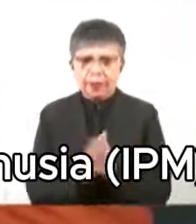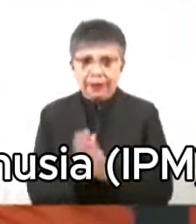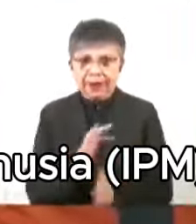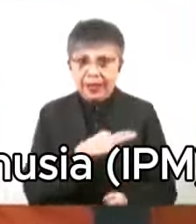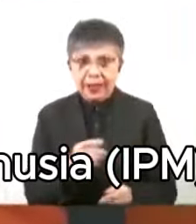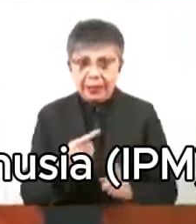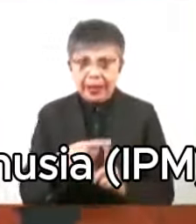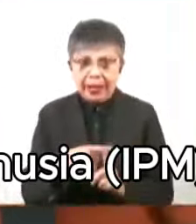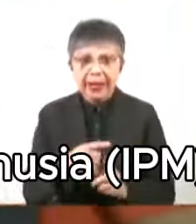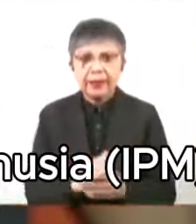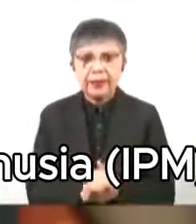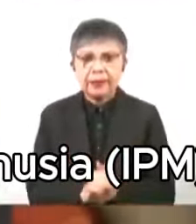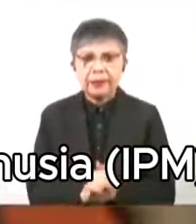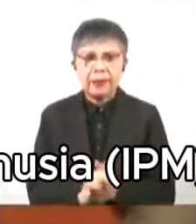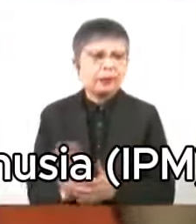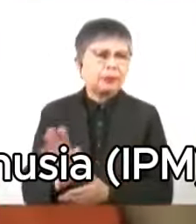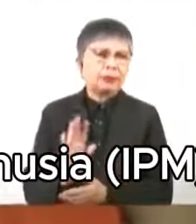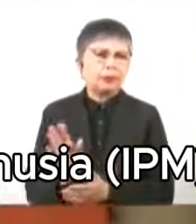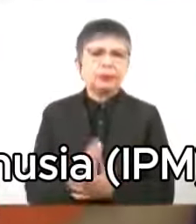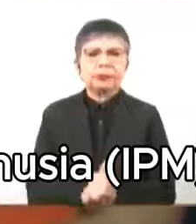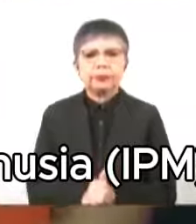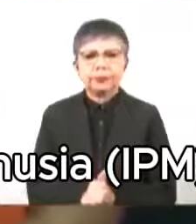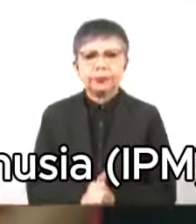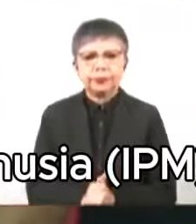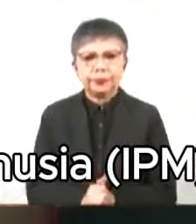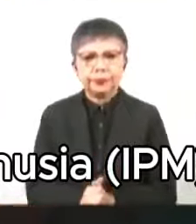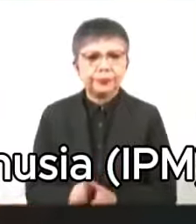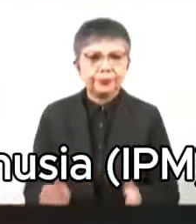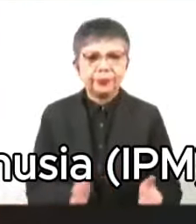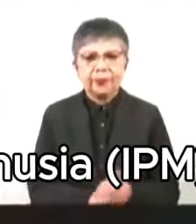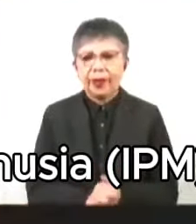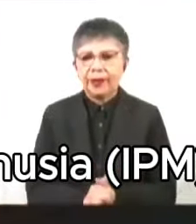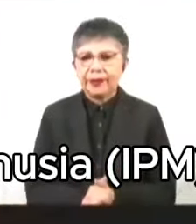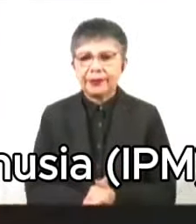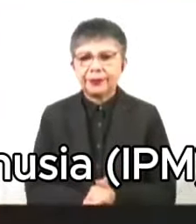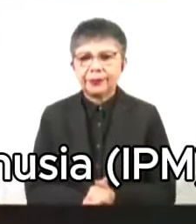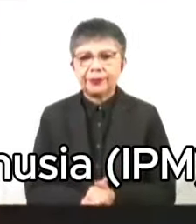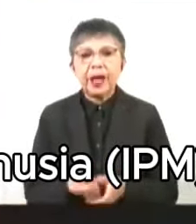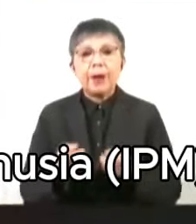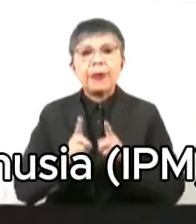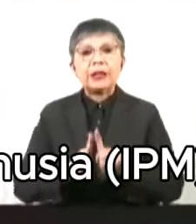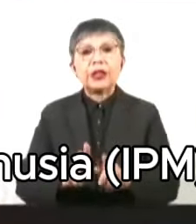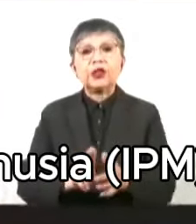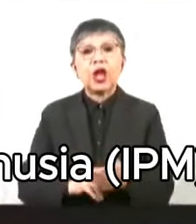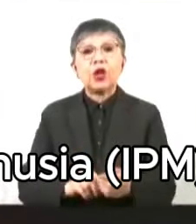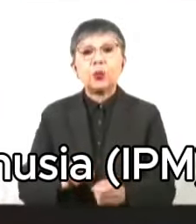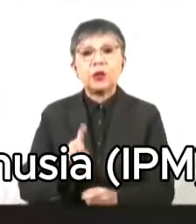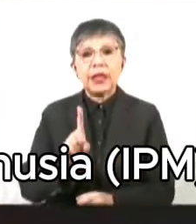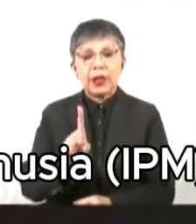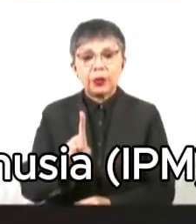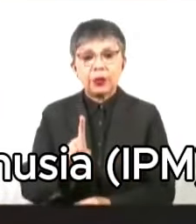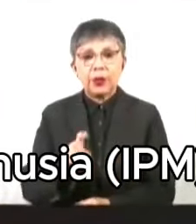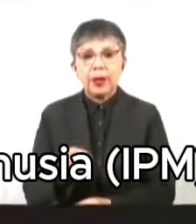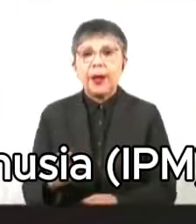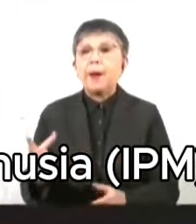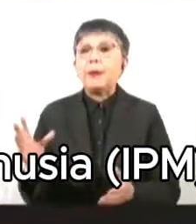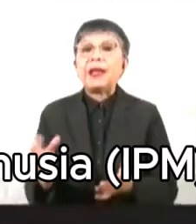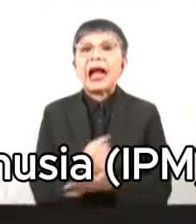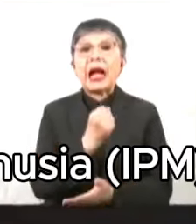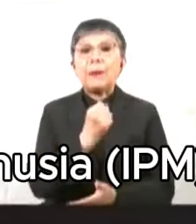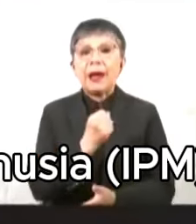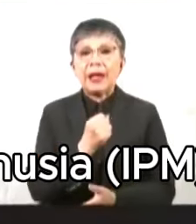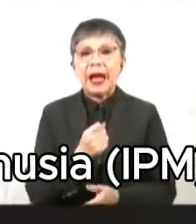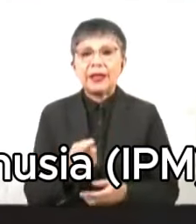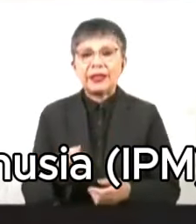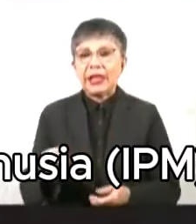atau cukup bapakup berikutnya kamianganalon n UT